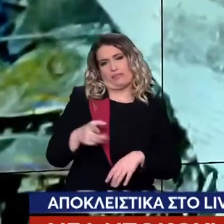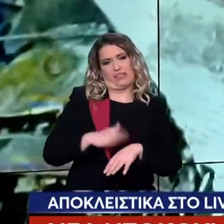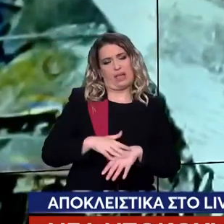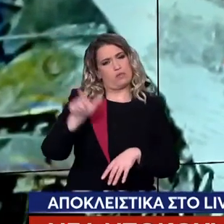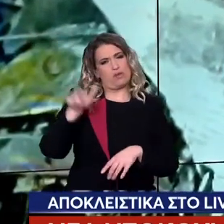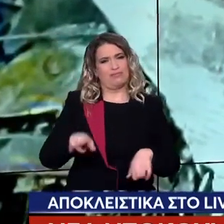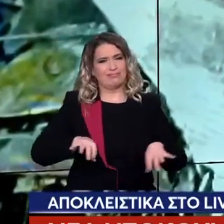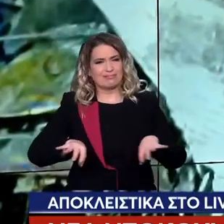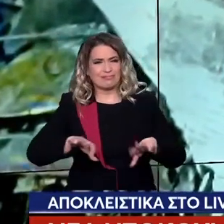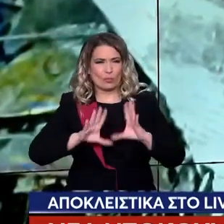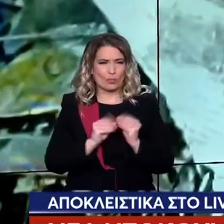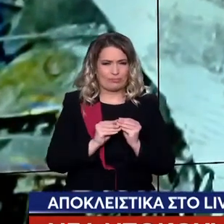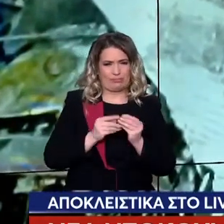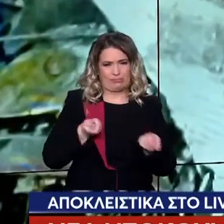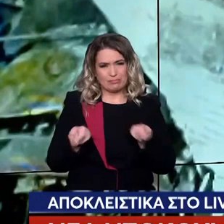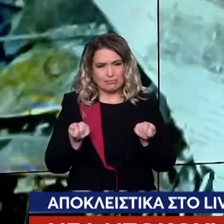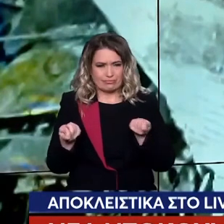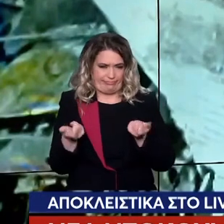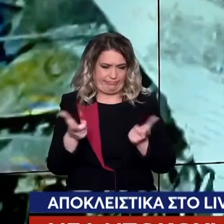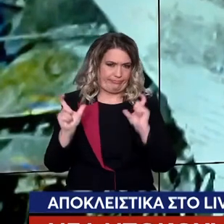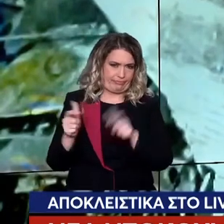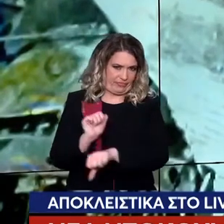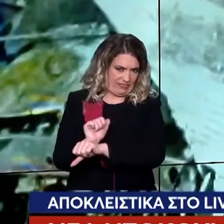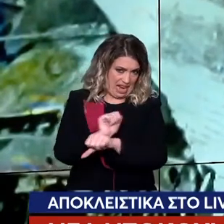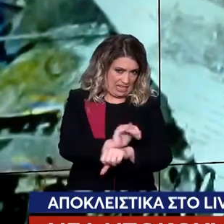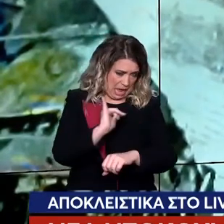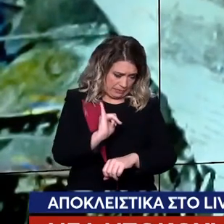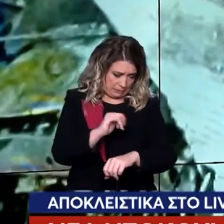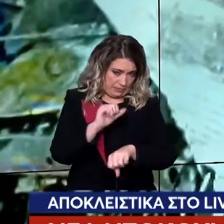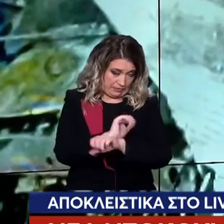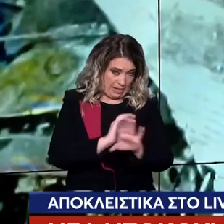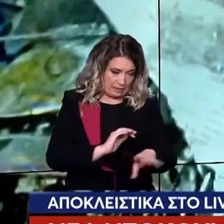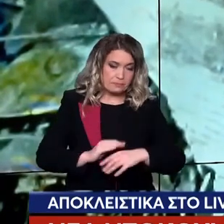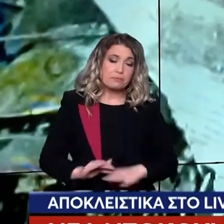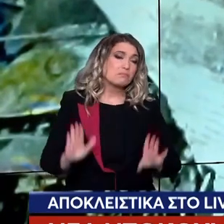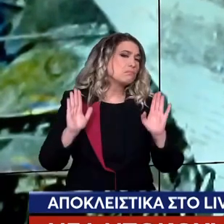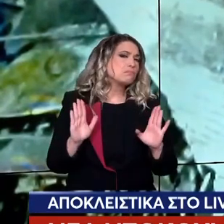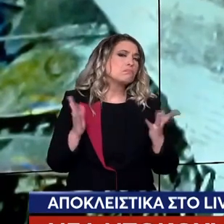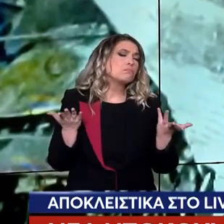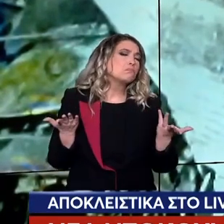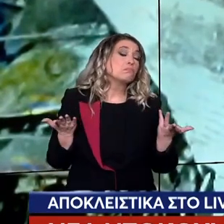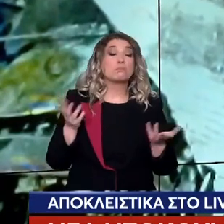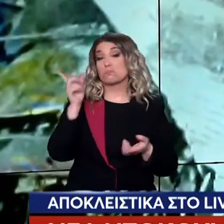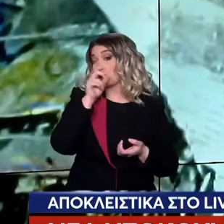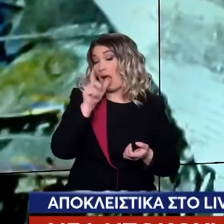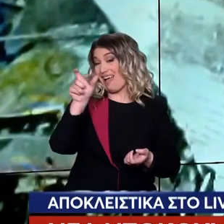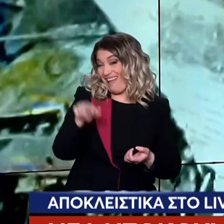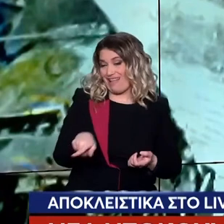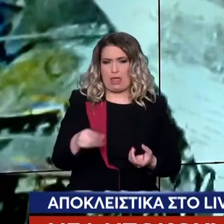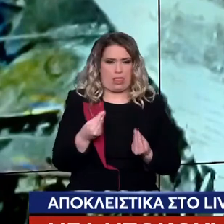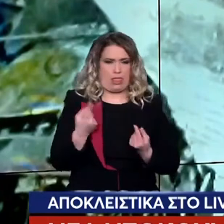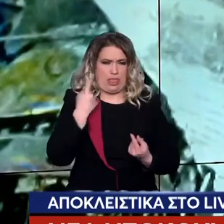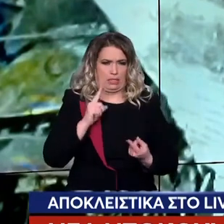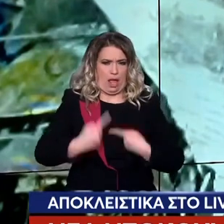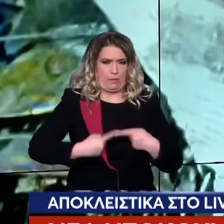χαρτικά σε αυτή τη θέση και ότι αν υπήρχε κάποιος πιο έμπειρος στη θέση του ίσως τα πράγματα να ναι διαφορετικά και προφανώς θα